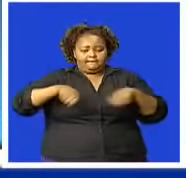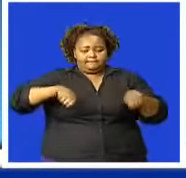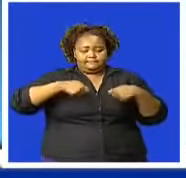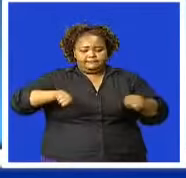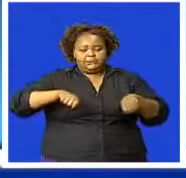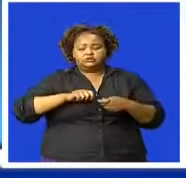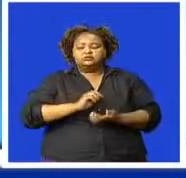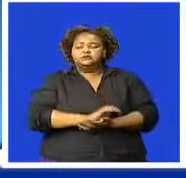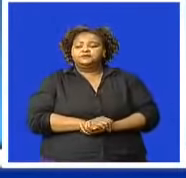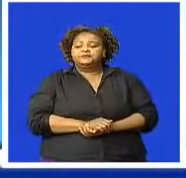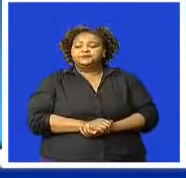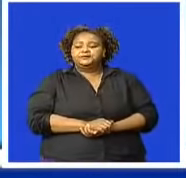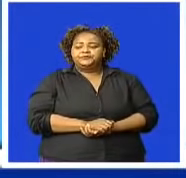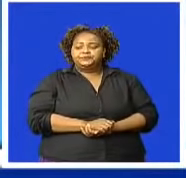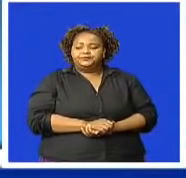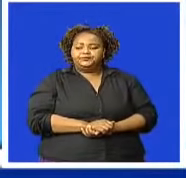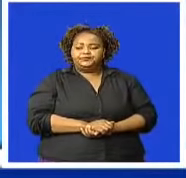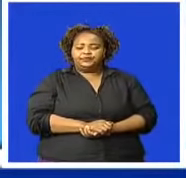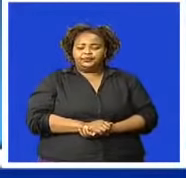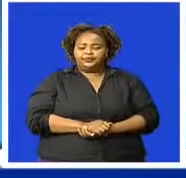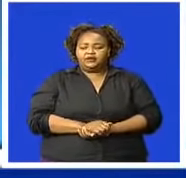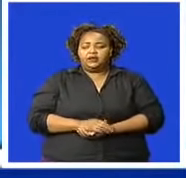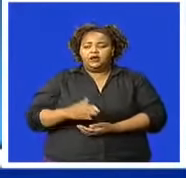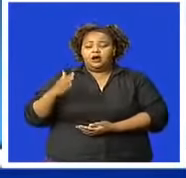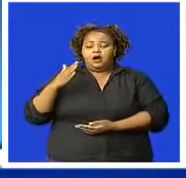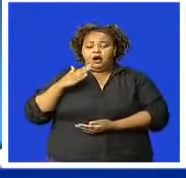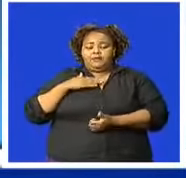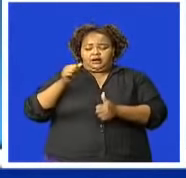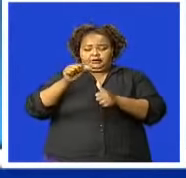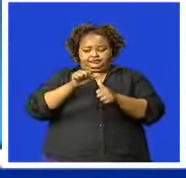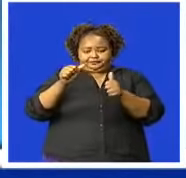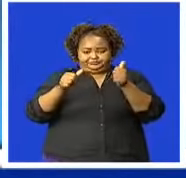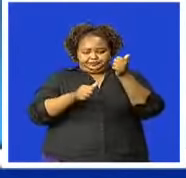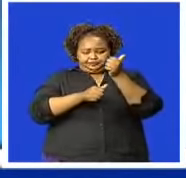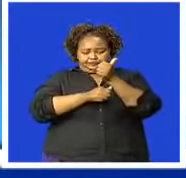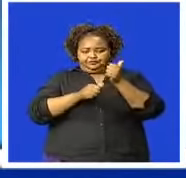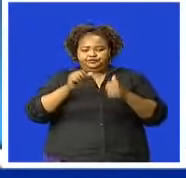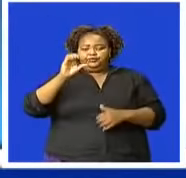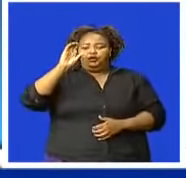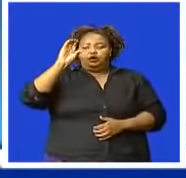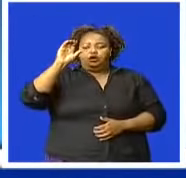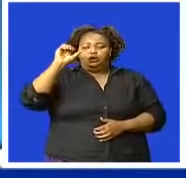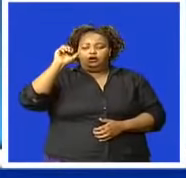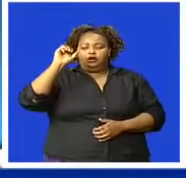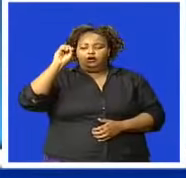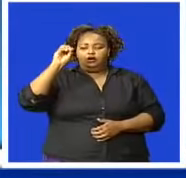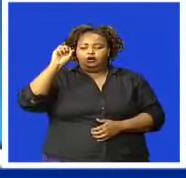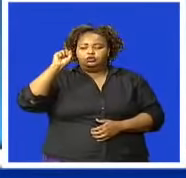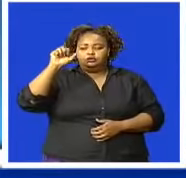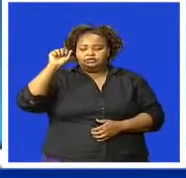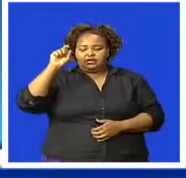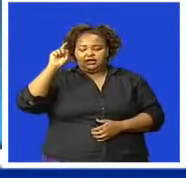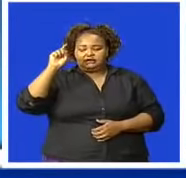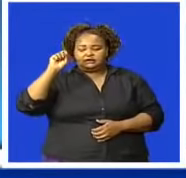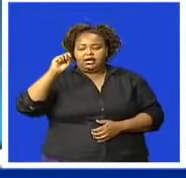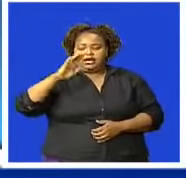njengami ngingu vice president wayo i-COSATA, that is the Southern Region